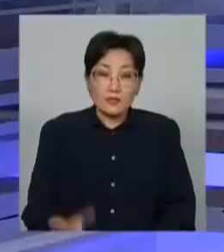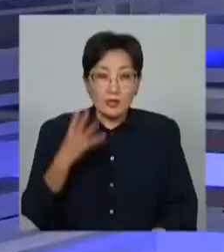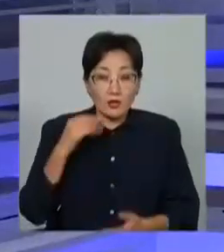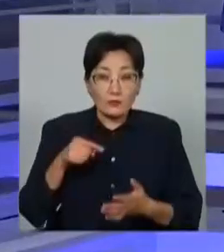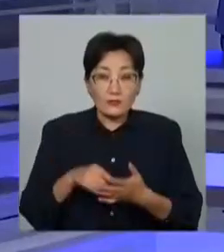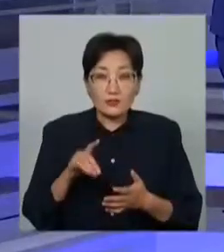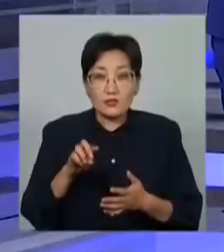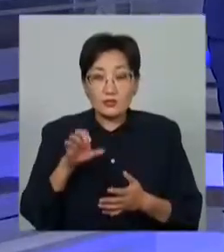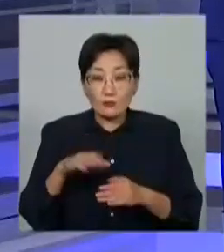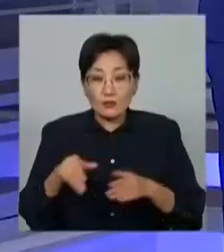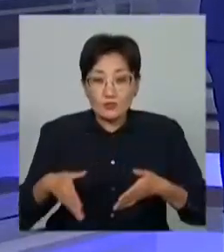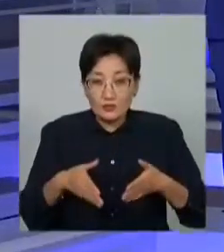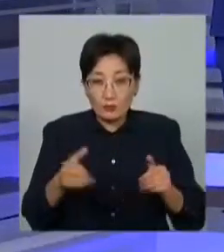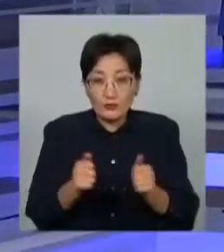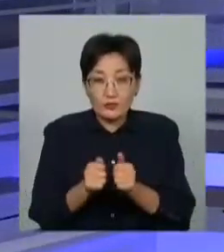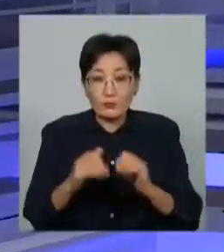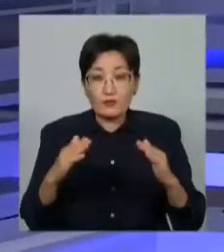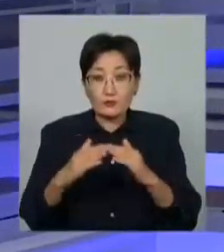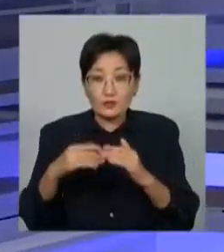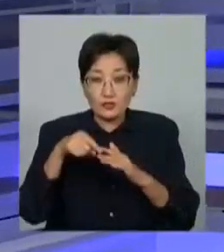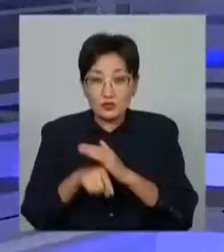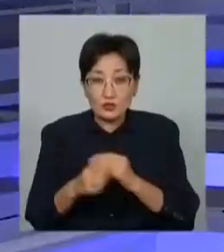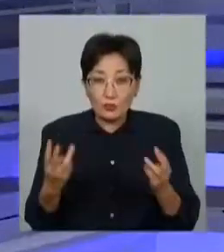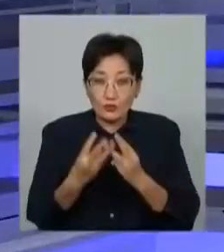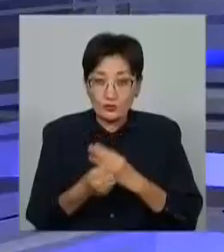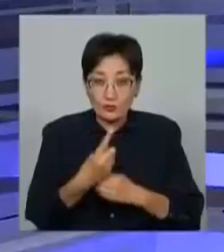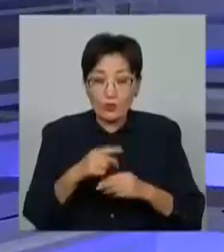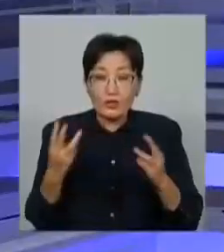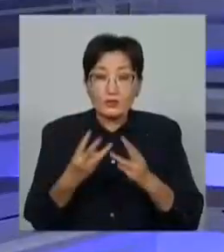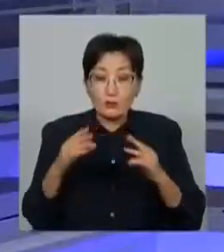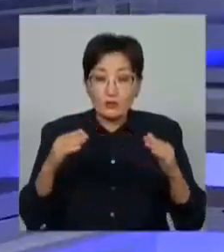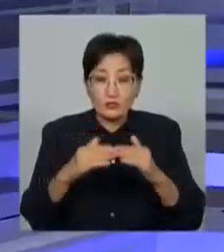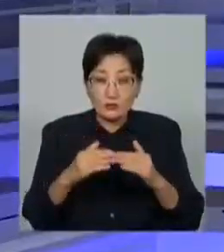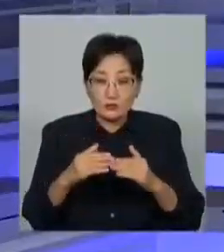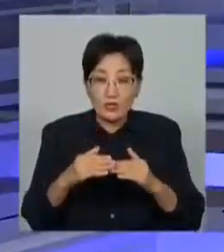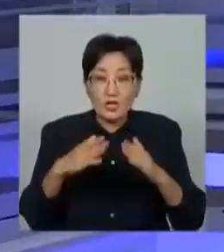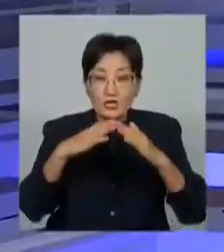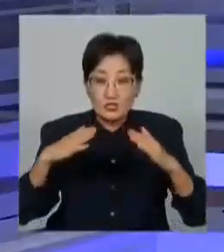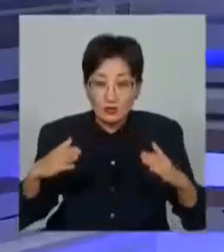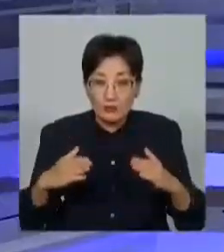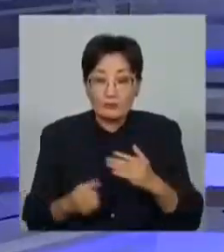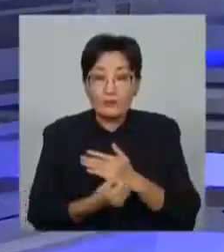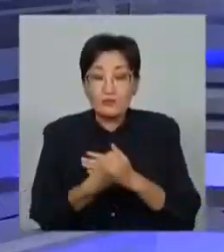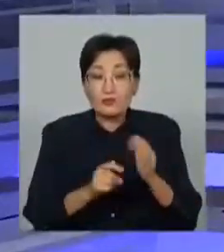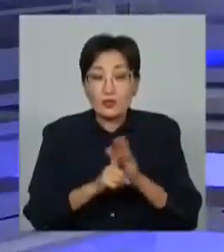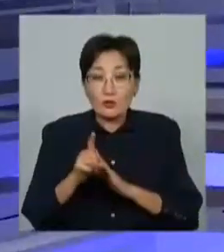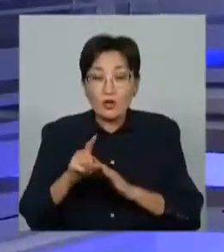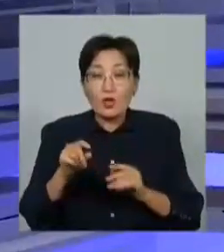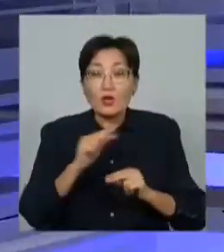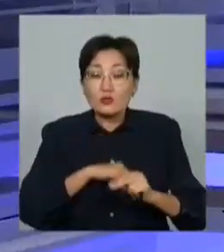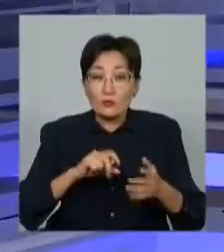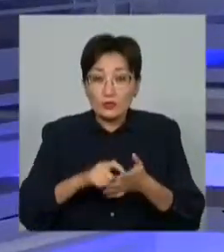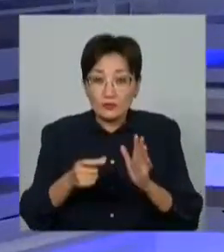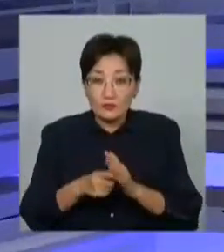Алматыда Назарбаев даңғылының бойында орналасқан үйлердің бірінен өрт шықты. Тілсіз жау ғимараттың шатырын шарпып, ондағы жұмыс кеңселеріне